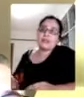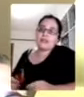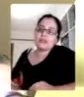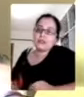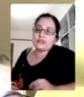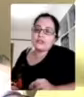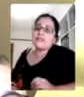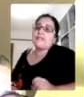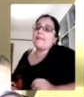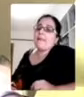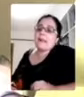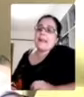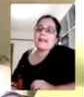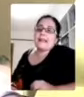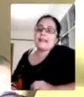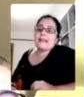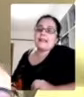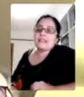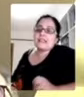kaçan Dikkat. oluyordur.